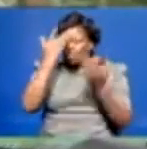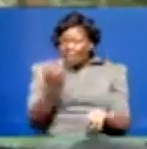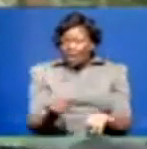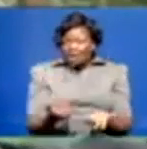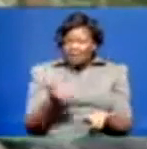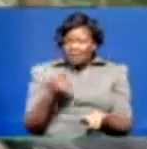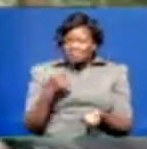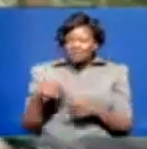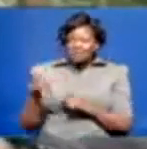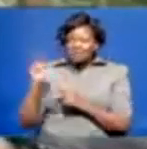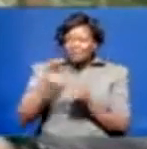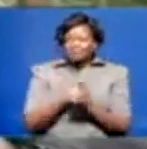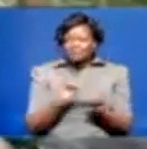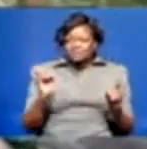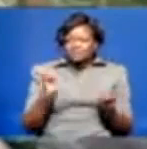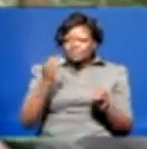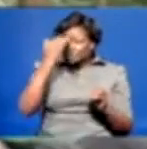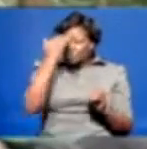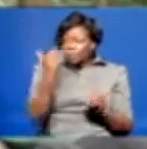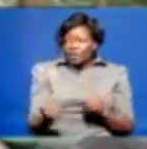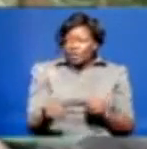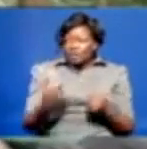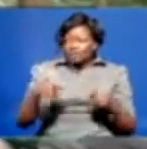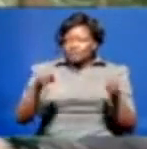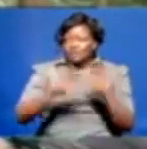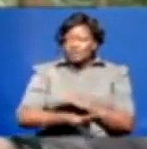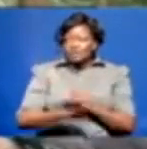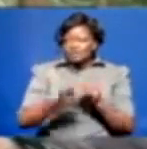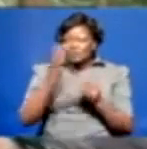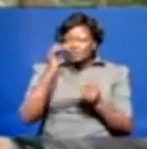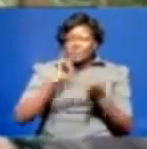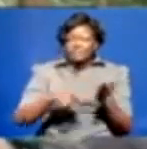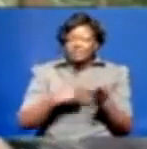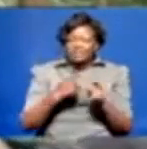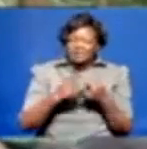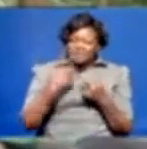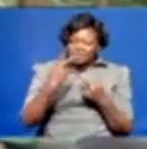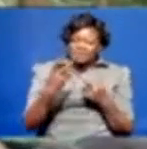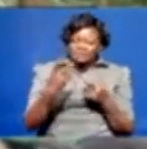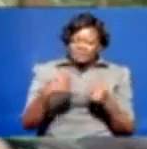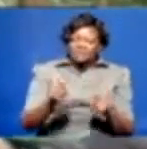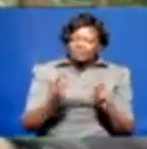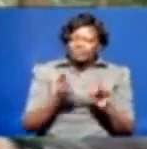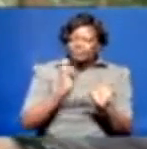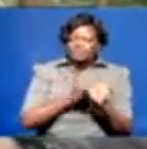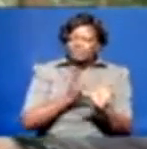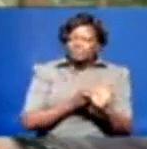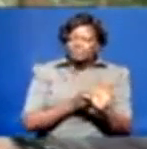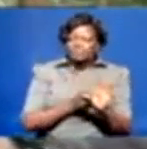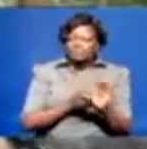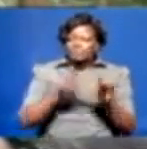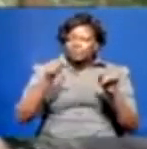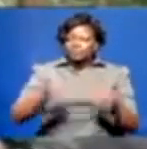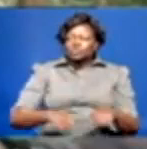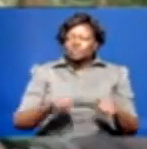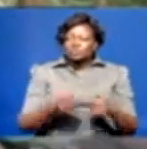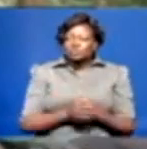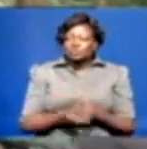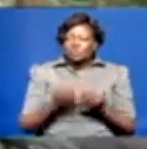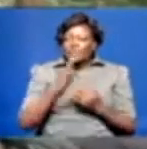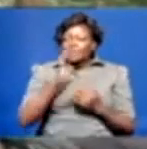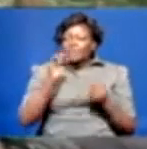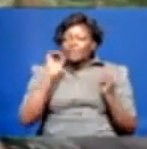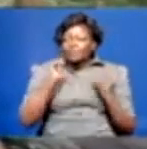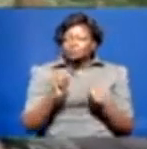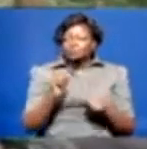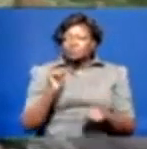leo. Kwa sababu walizika kimakosa, wanaonekana tena wakiparticipate kwa siku ya leo. Maybe watachukua